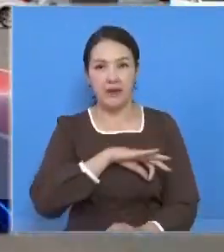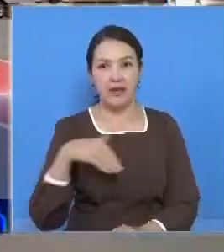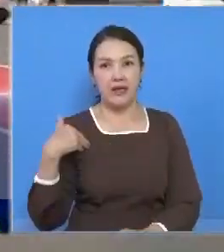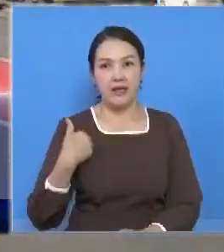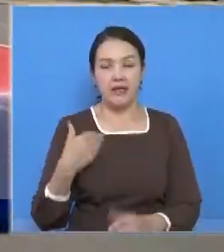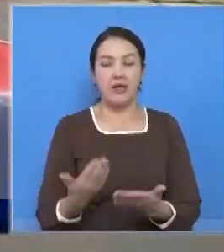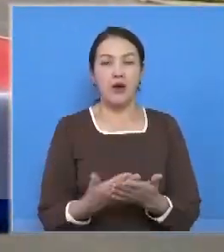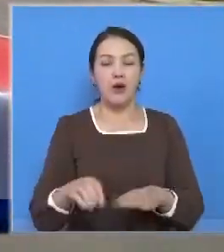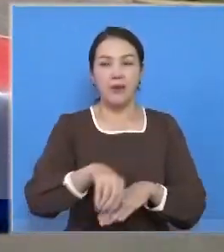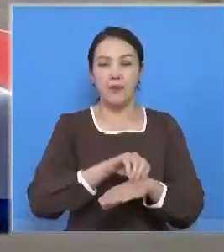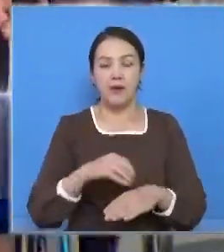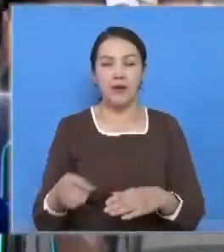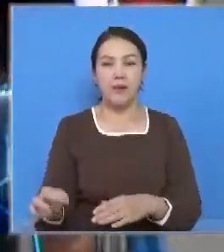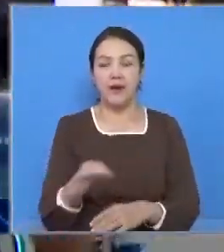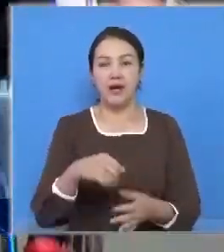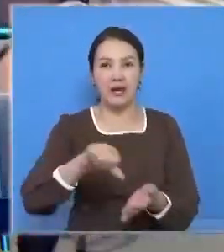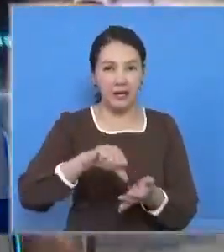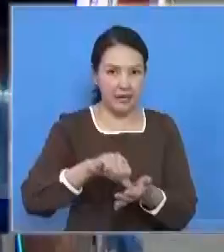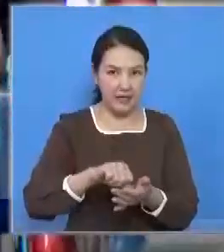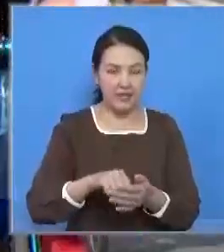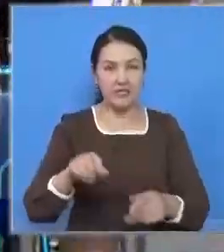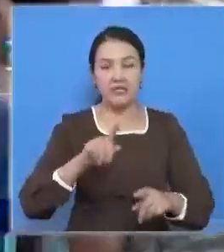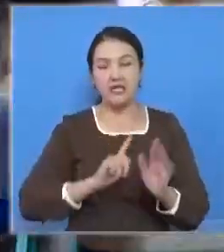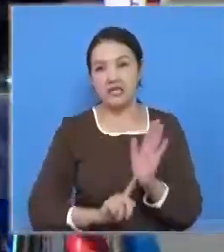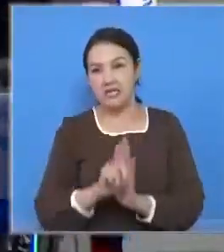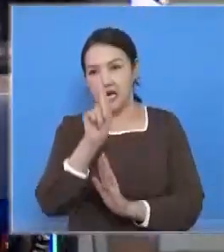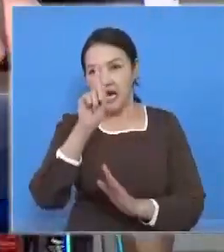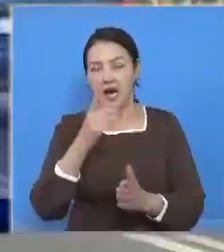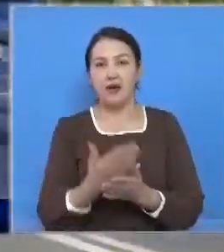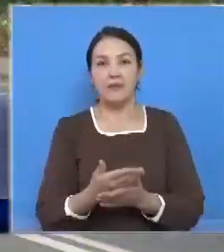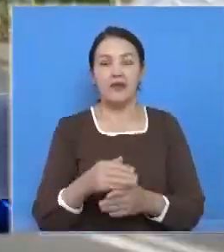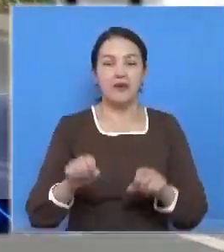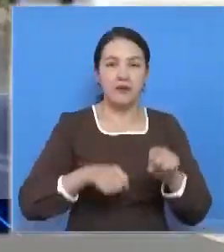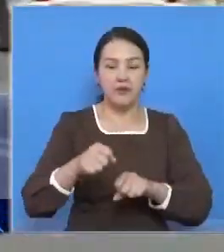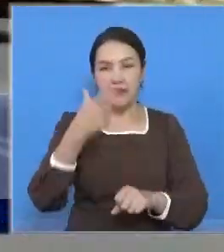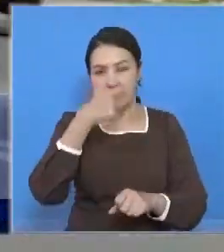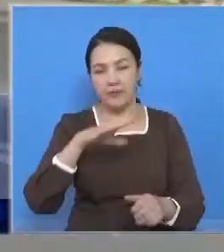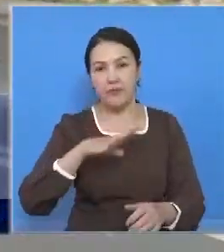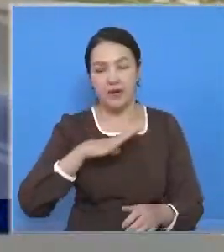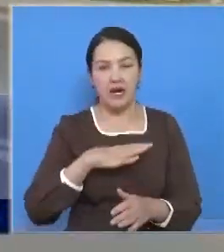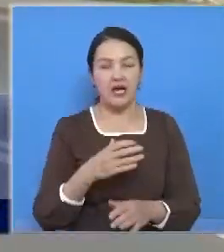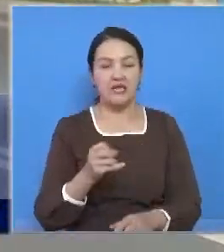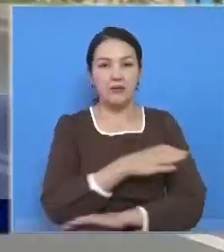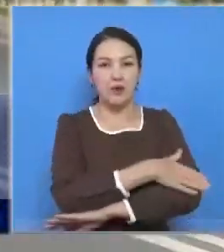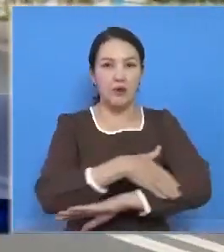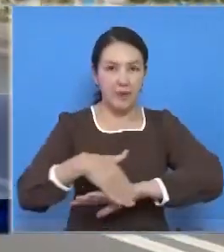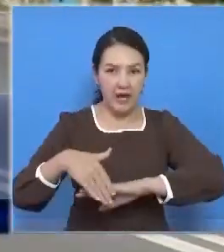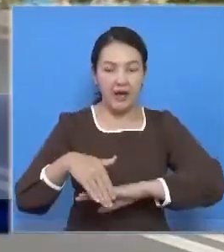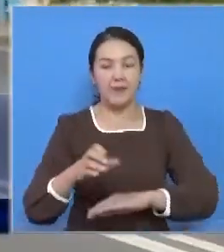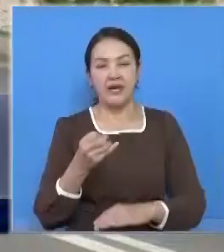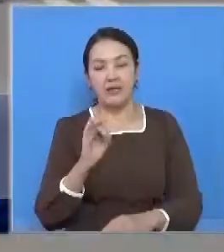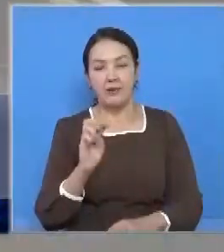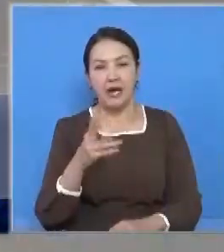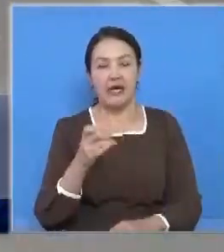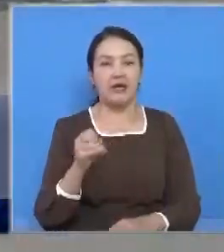Шарадан облыс әкімі қалыс қалмады, қатысушыларға старт беріп, өзі де велосипедке отырды. Барлығы Әбілқайырхан, Әлия Молдағұлова, Сәңкібай